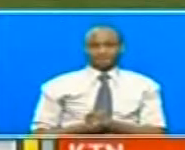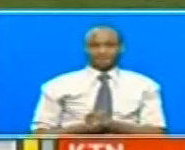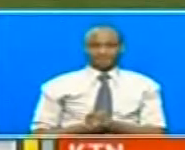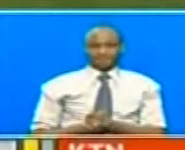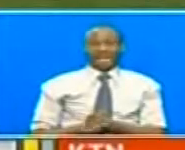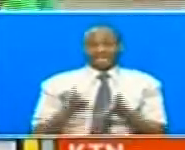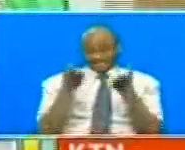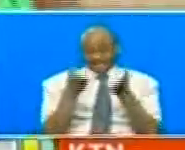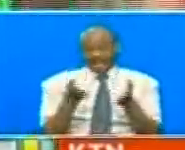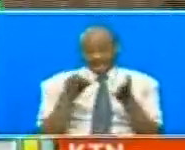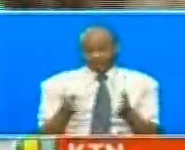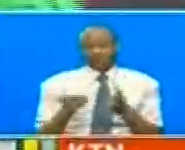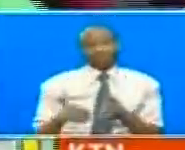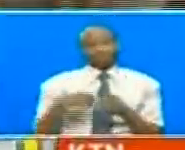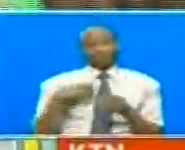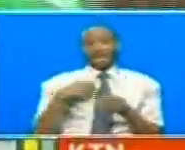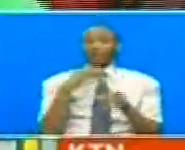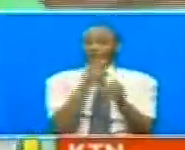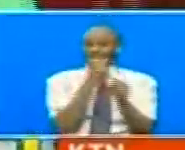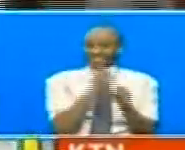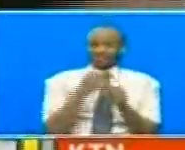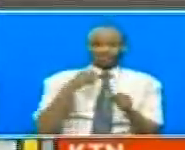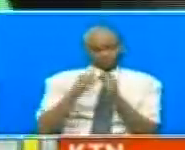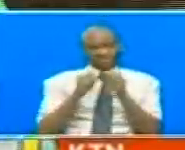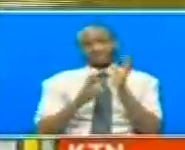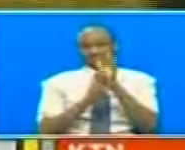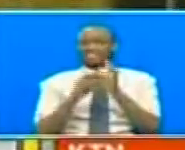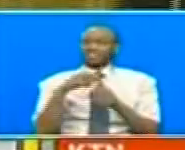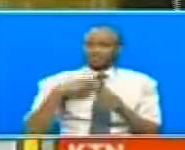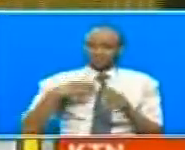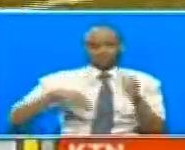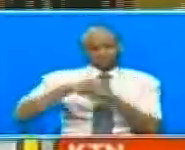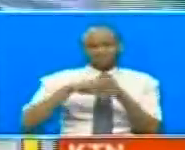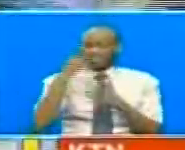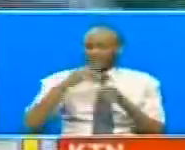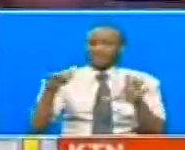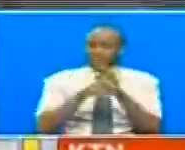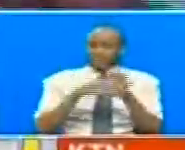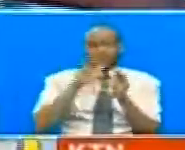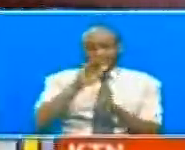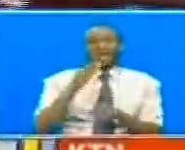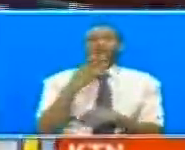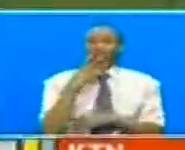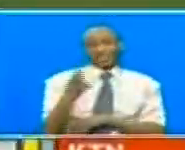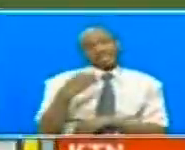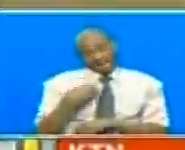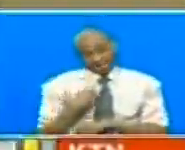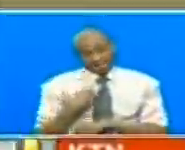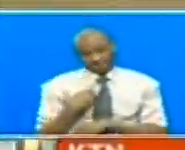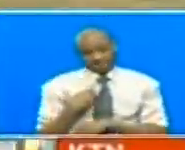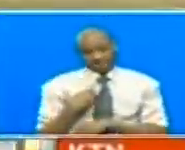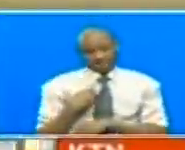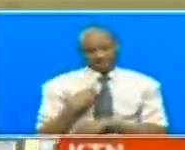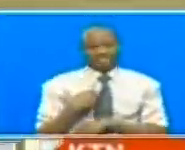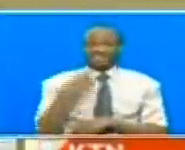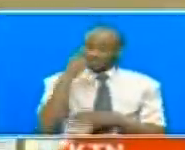Shirika linalosimamia wachezaji wa soka nchini limedokeza kwamba lina wanachama 400 pekee licha maelfu ya wachezaji wa soka nchini.